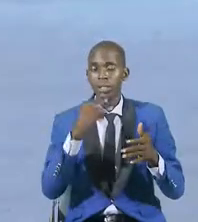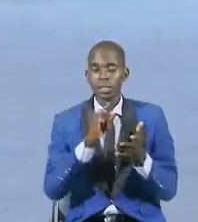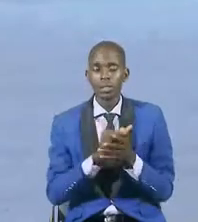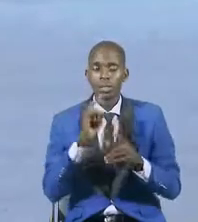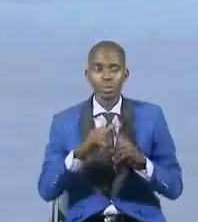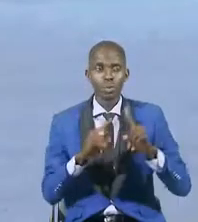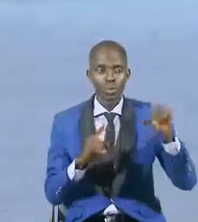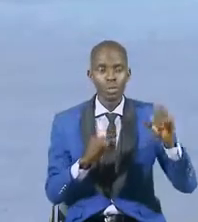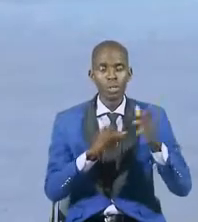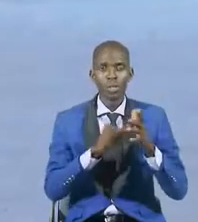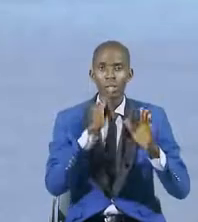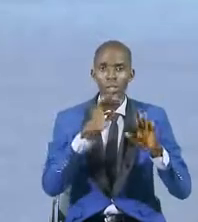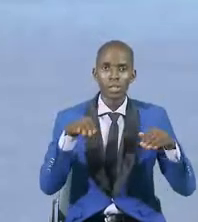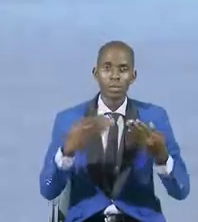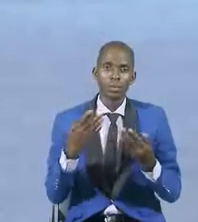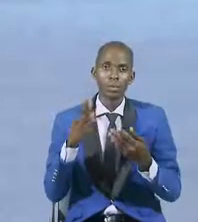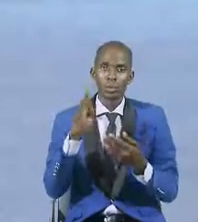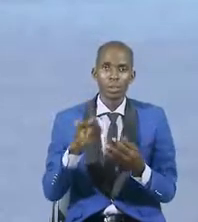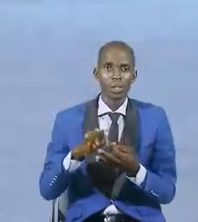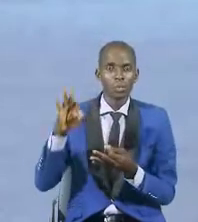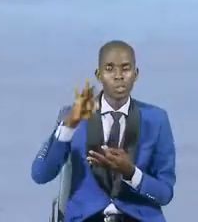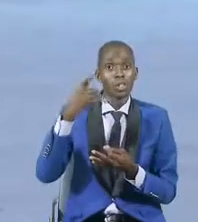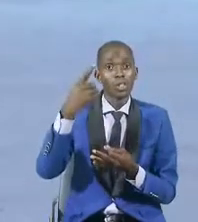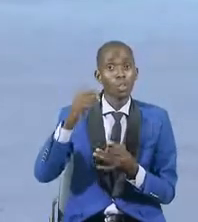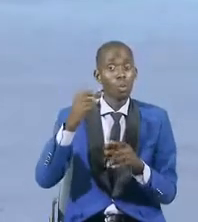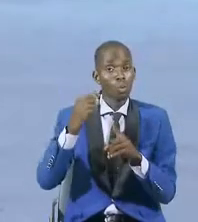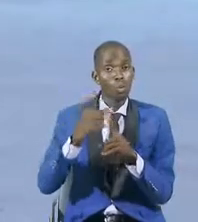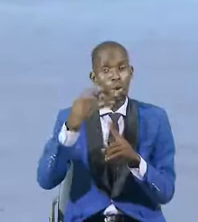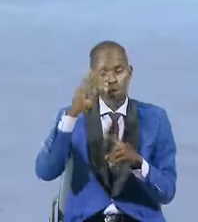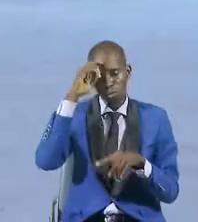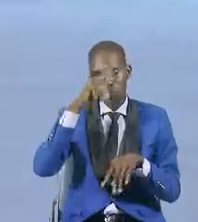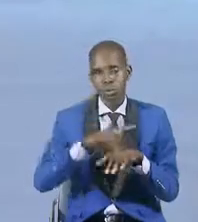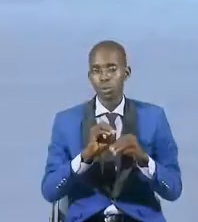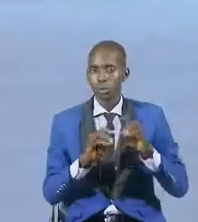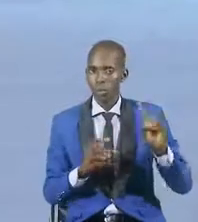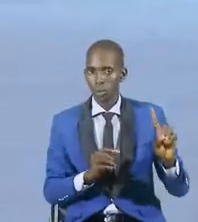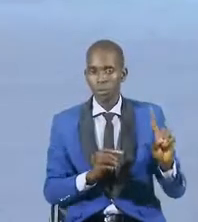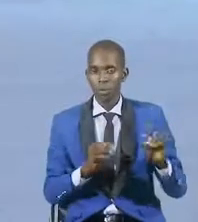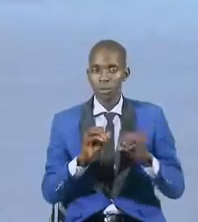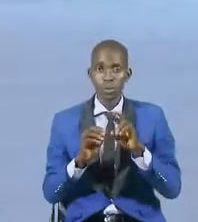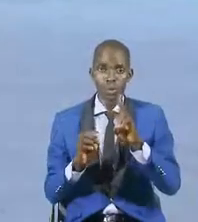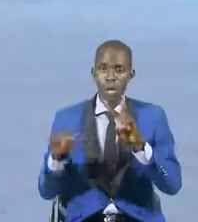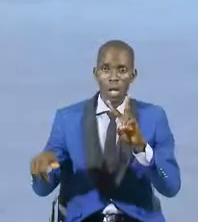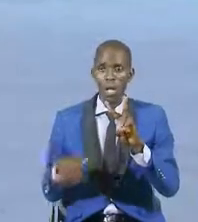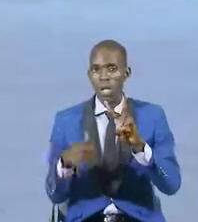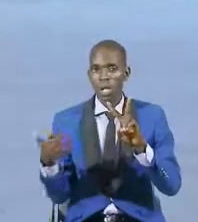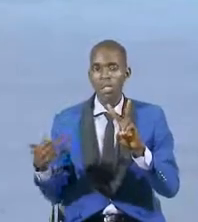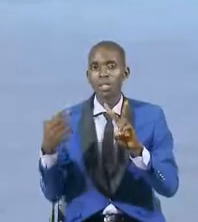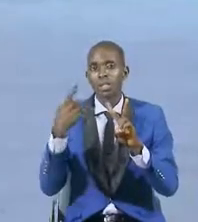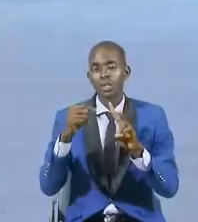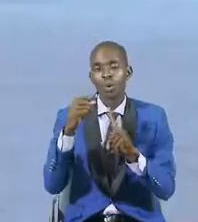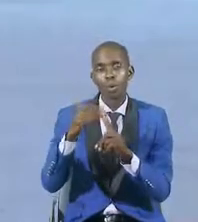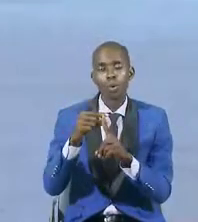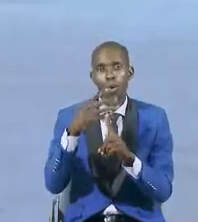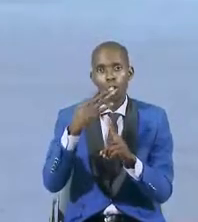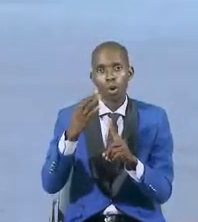En effet, à l'un est donné par l'Esprit une parole de sagesse. Numéro 1. Numéro 2. À un autre,